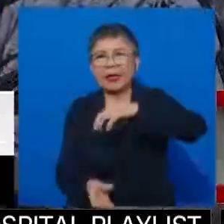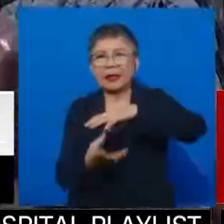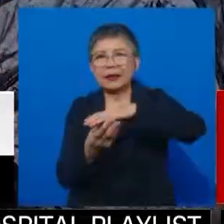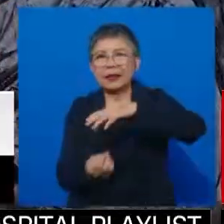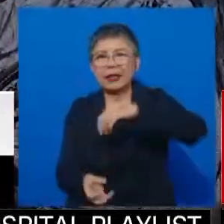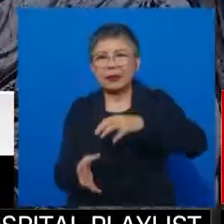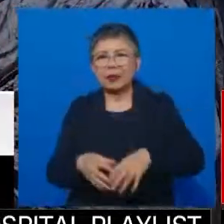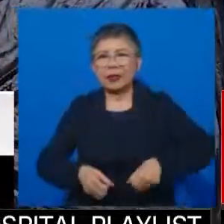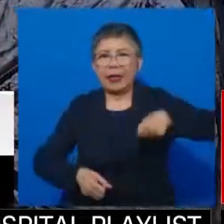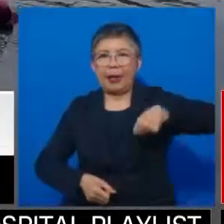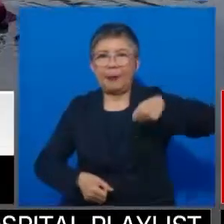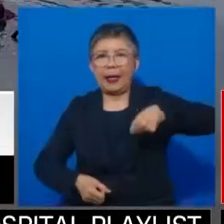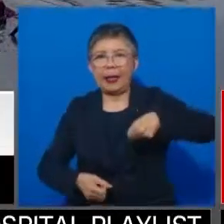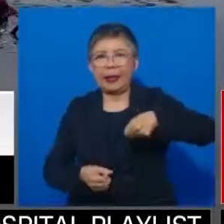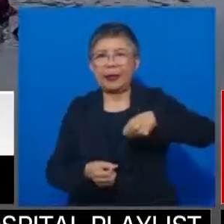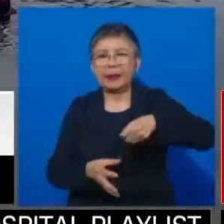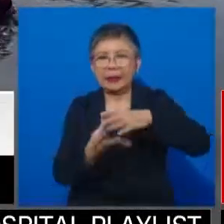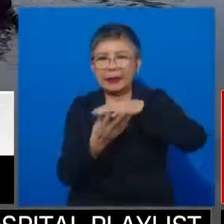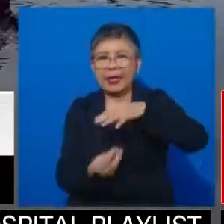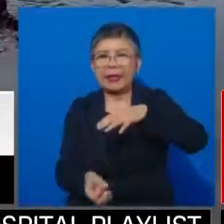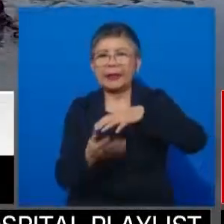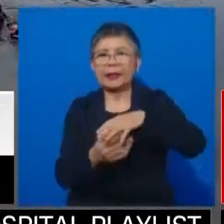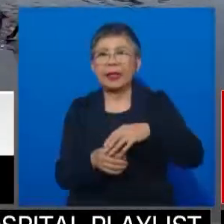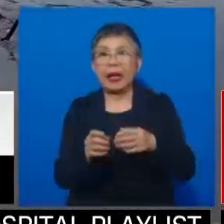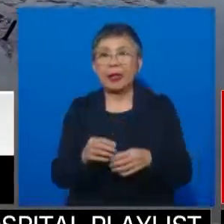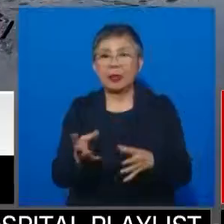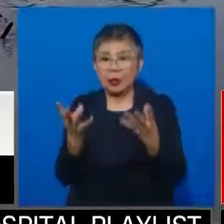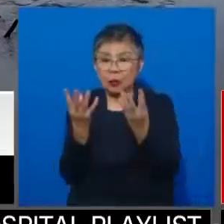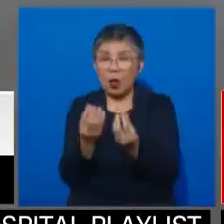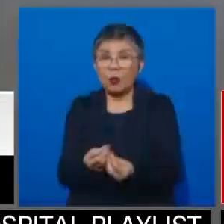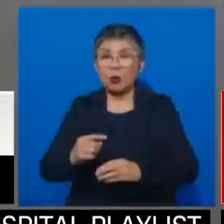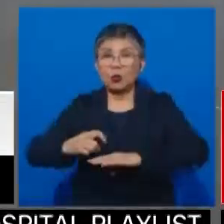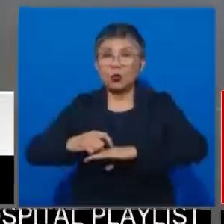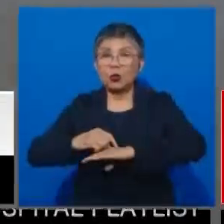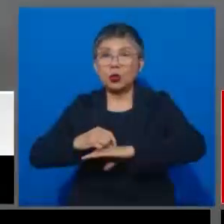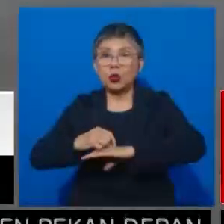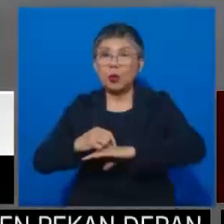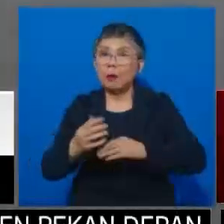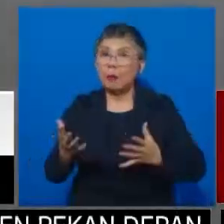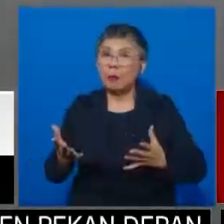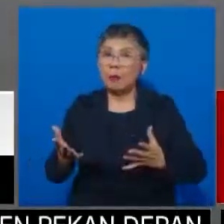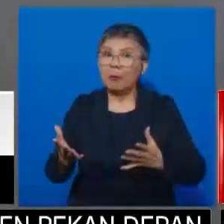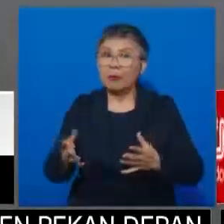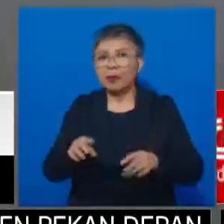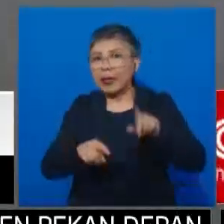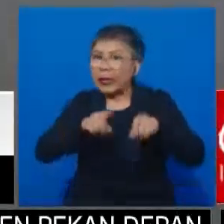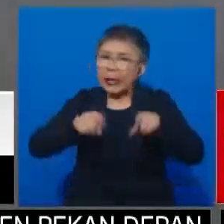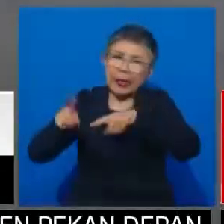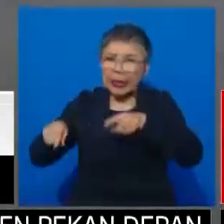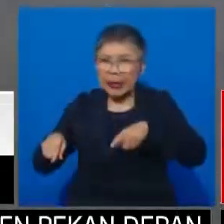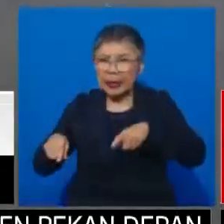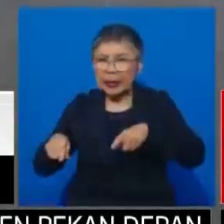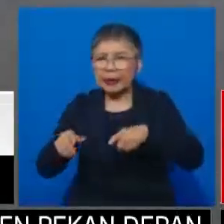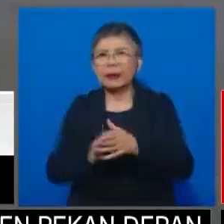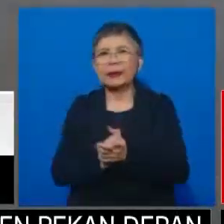dalam ember di atas perahu. Entah berapa banyak cacing sutra yang didapat, karena tidak tampak sama